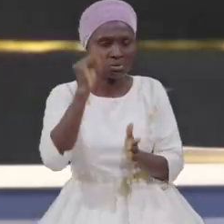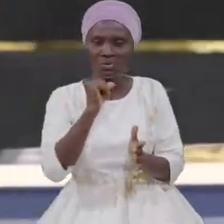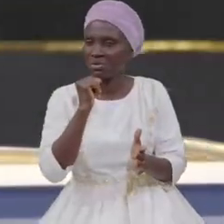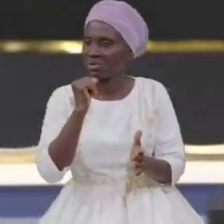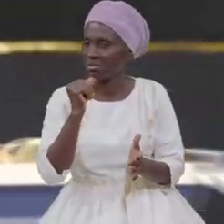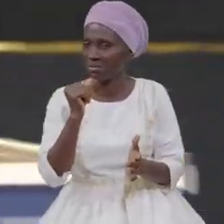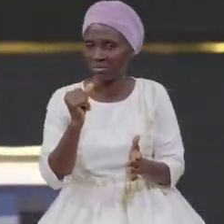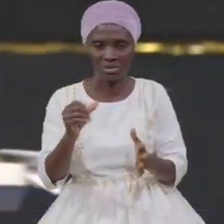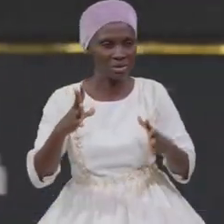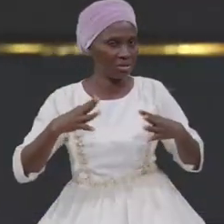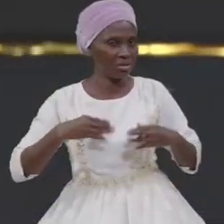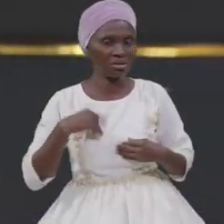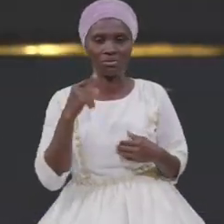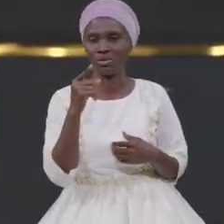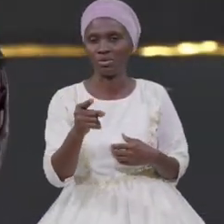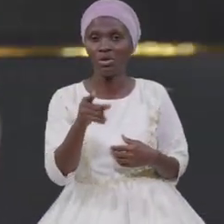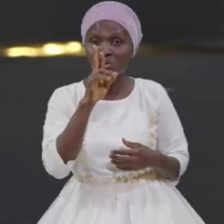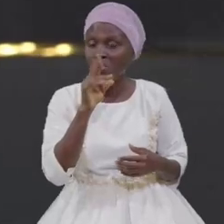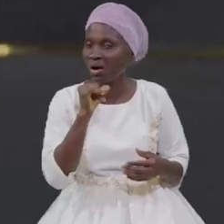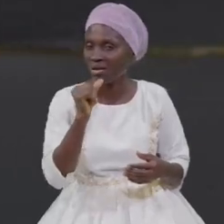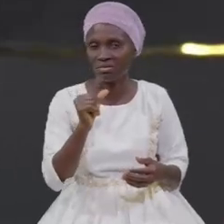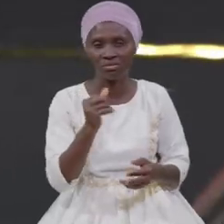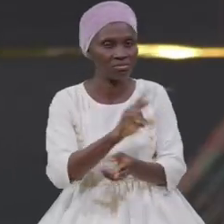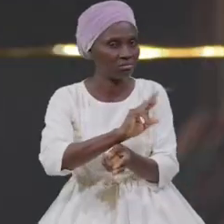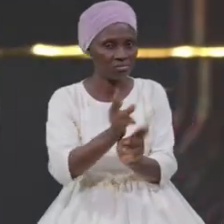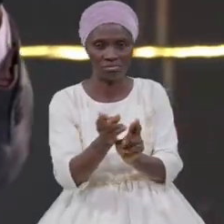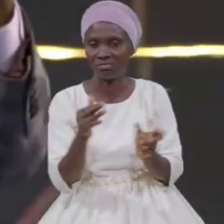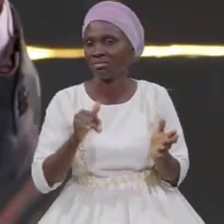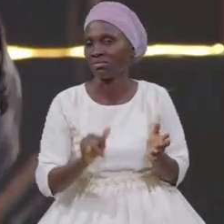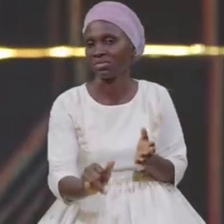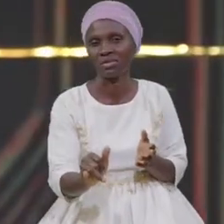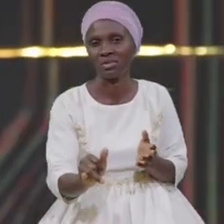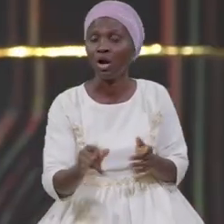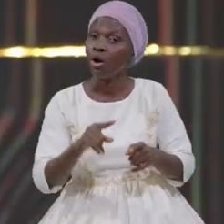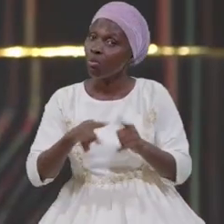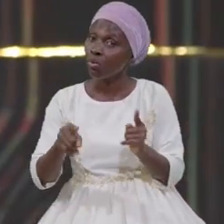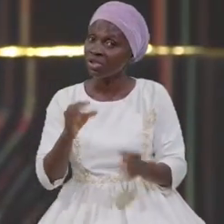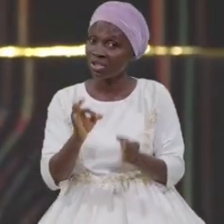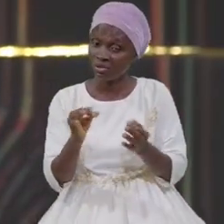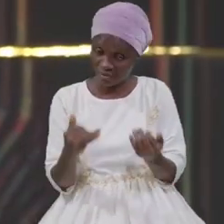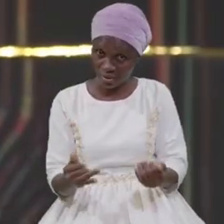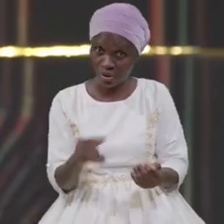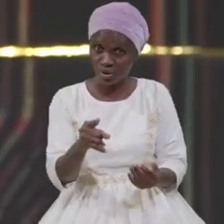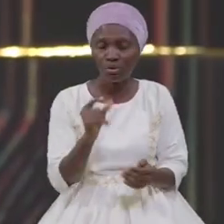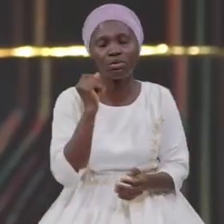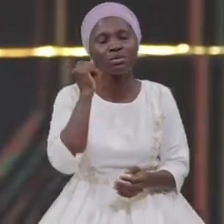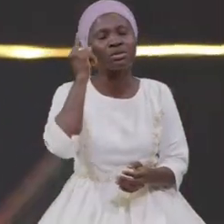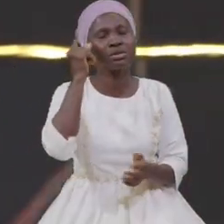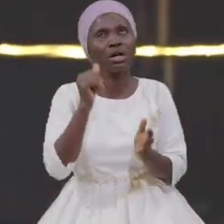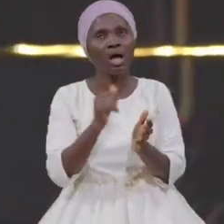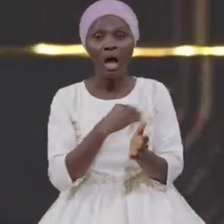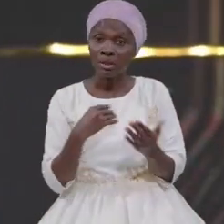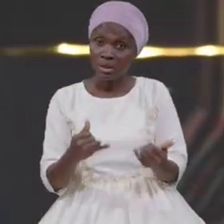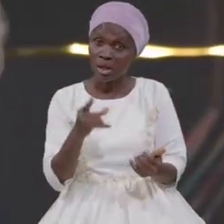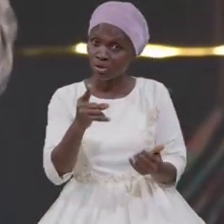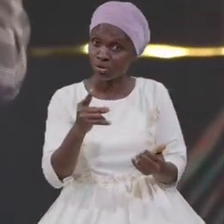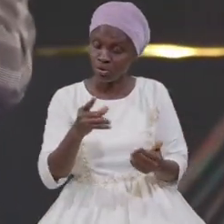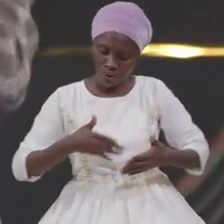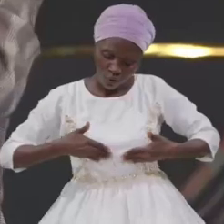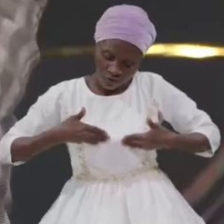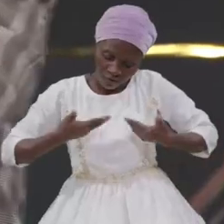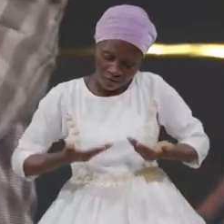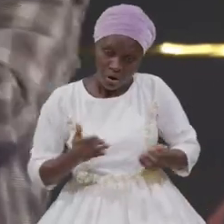sauvé, tu n'es pas encore né de nouveau. Mais lorsque tu comprends que maintenant, tu confesses de ta bouche et tu crois